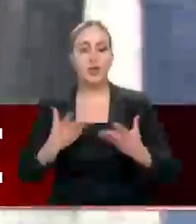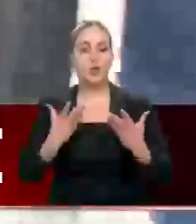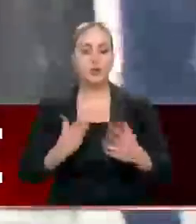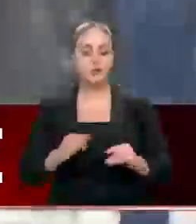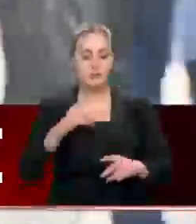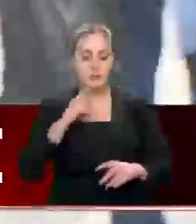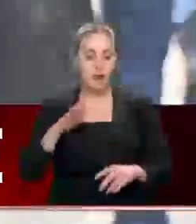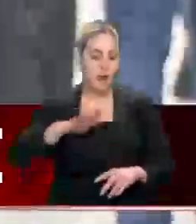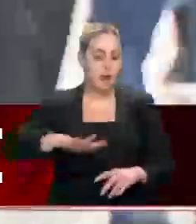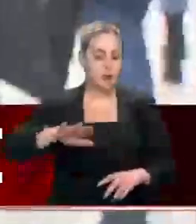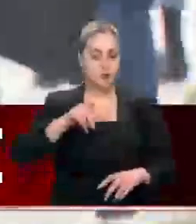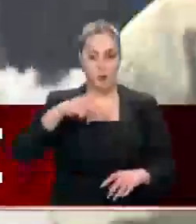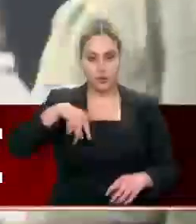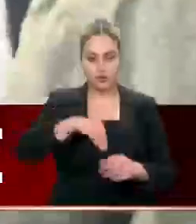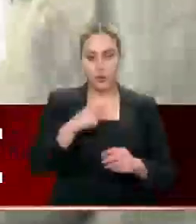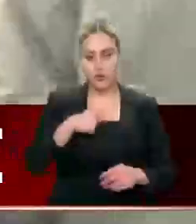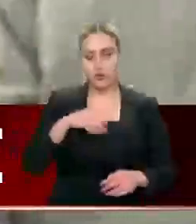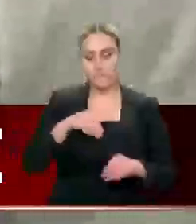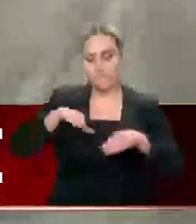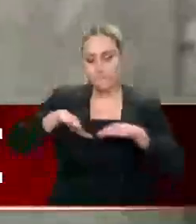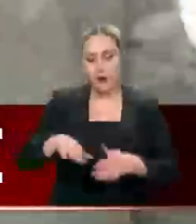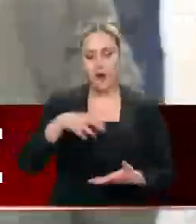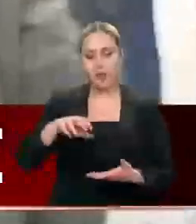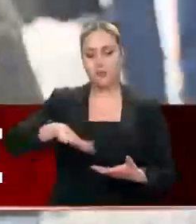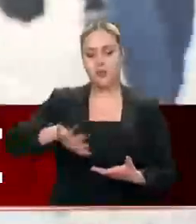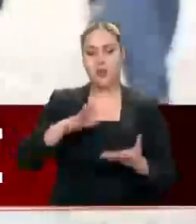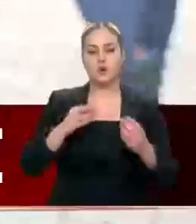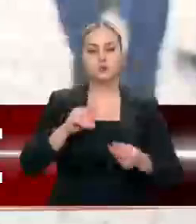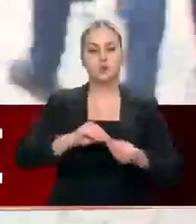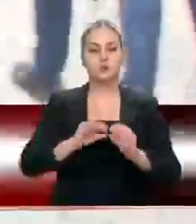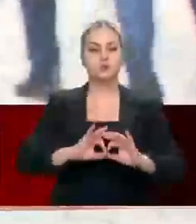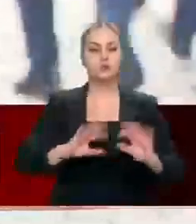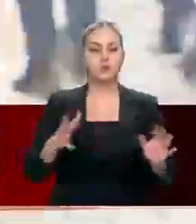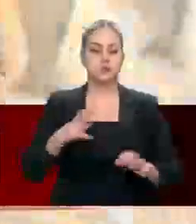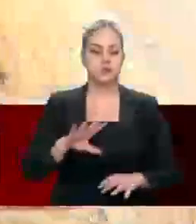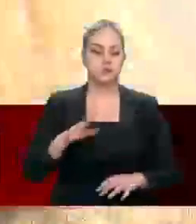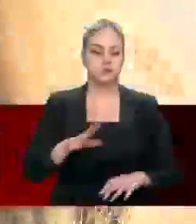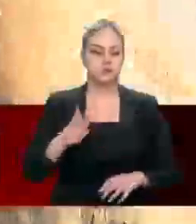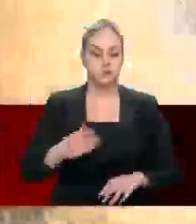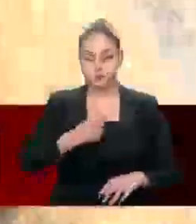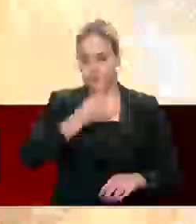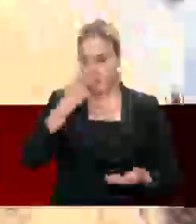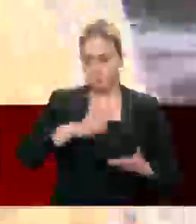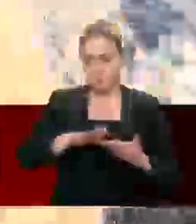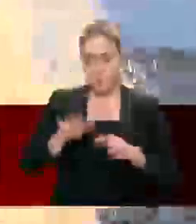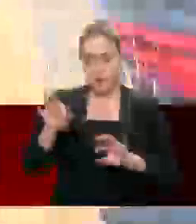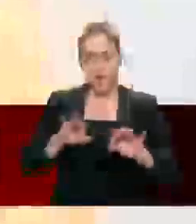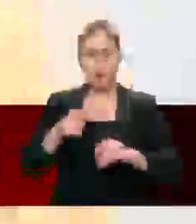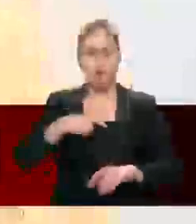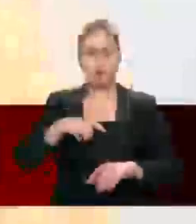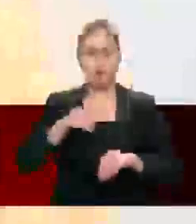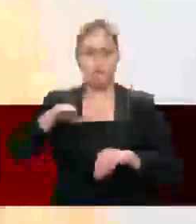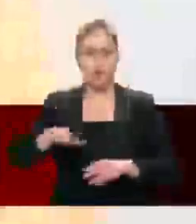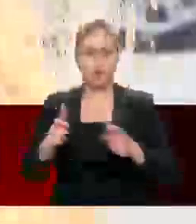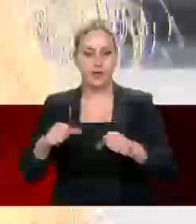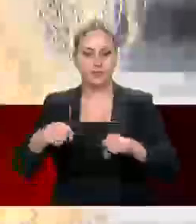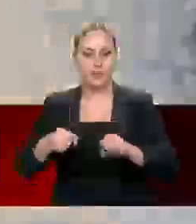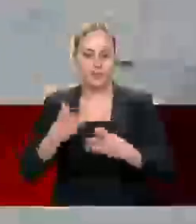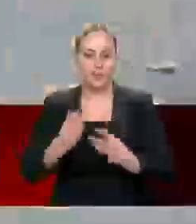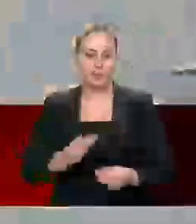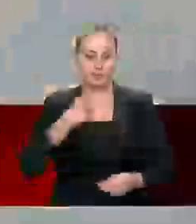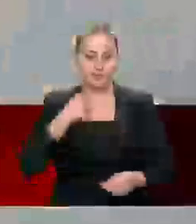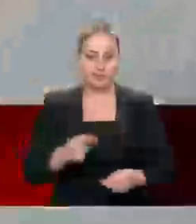diye herkes onlar için özel bir park alanı olsun, bu sorun çözülsün istiyor. Belki düzenlenebilir ama skuterler devam etsin